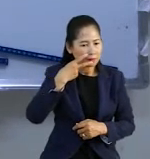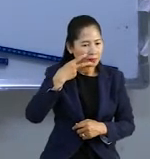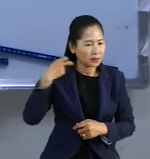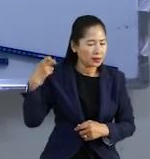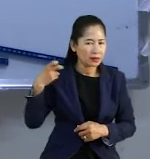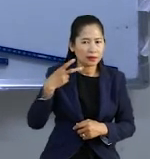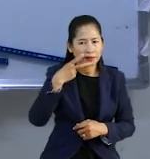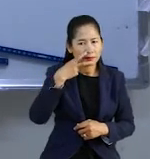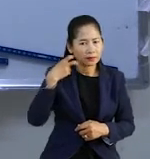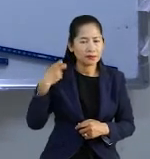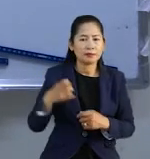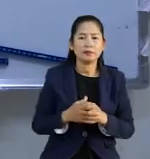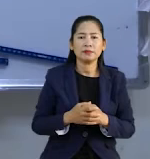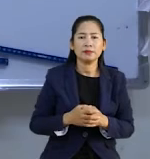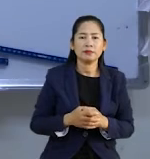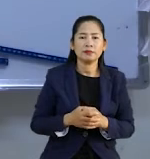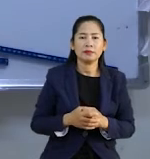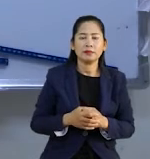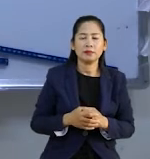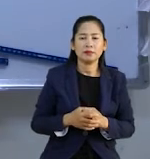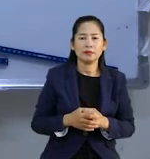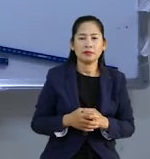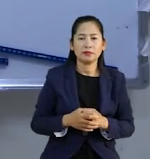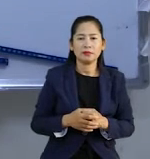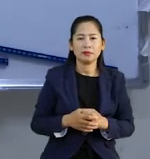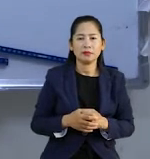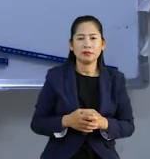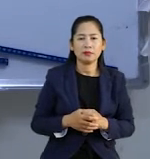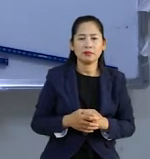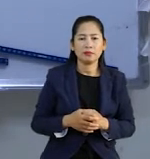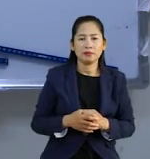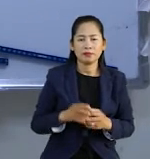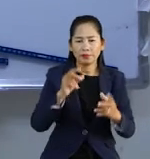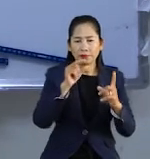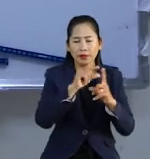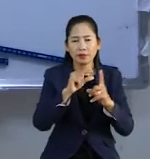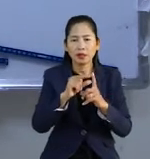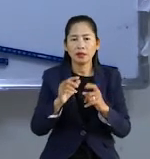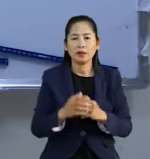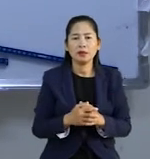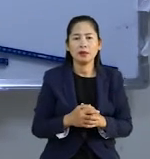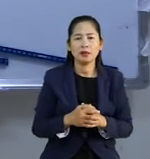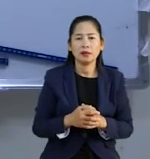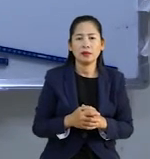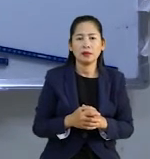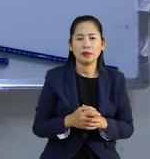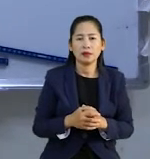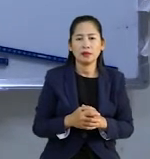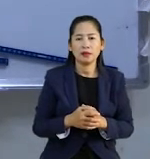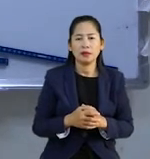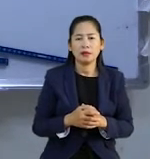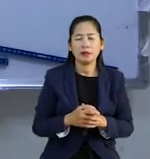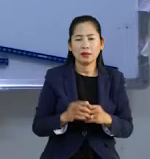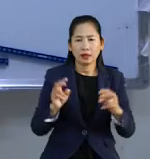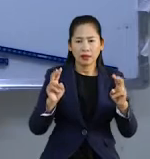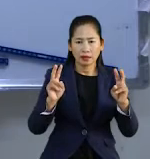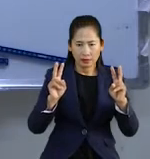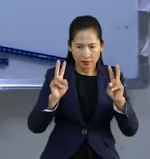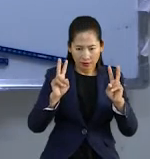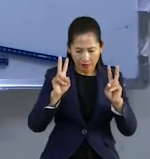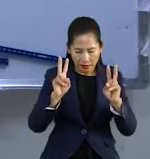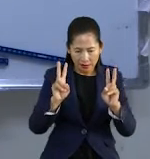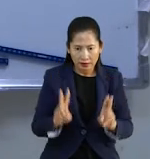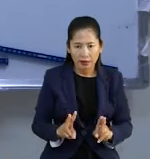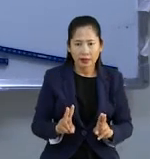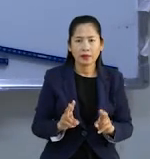เปี้ยได้กัดโซไอมีนสัญญาผัดเลือกกัดโซไอมีนเปี้ยไปคลาสก่อนกลายปีปีอาศัยหนึ่ง